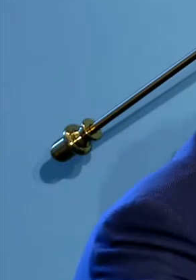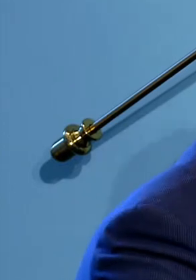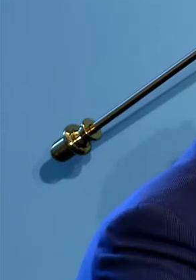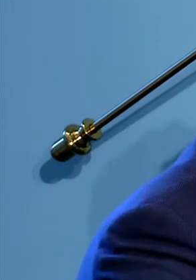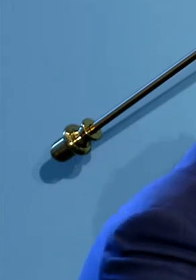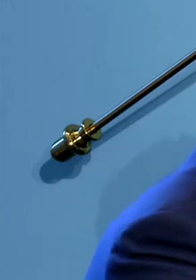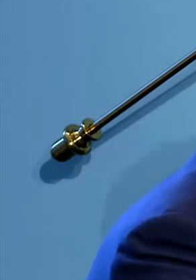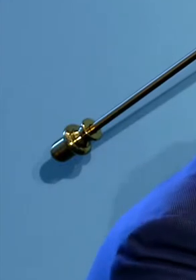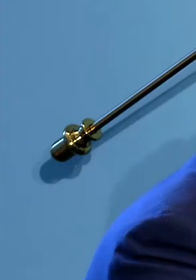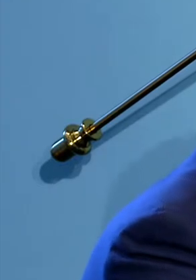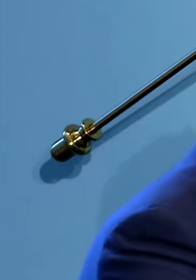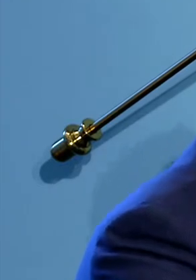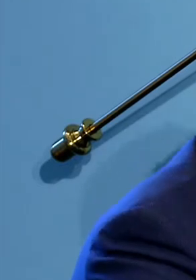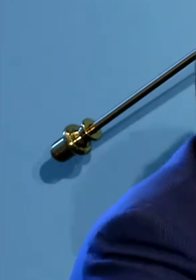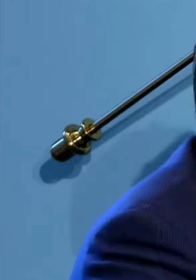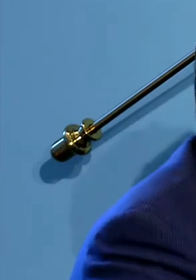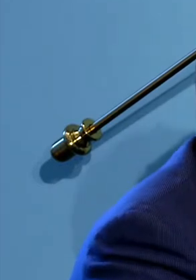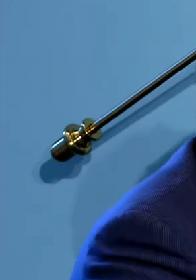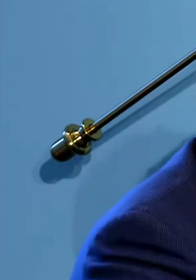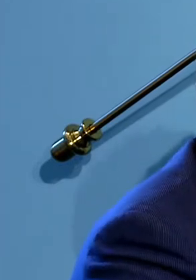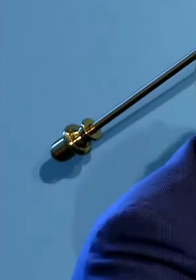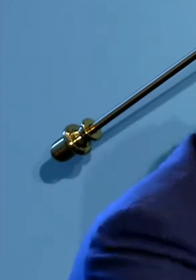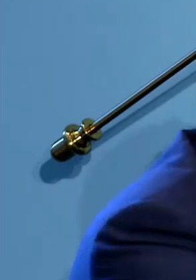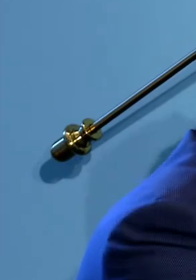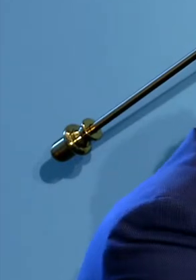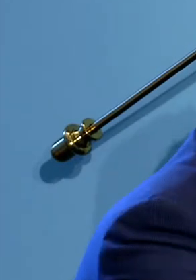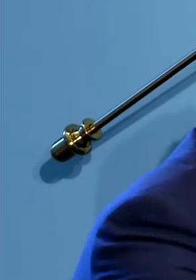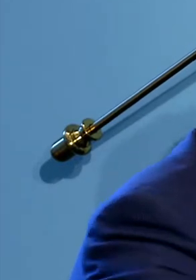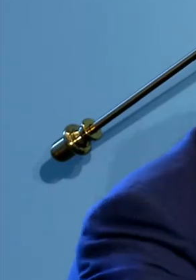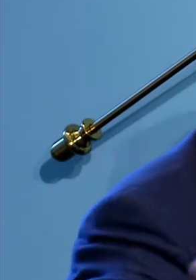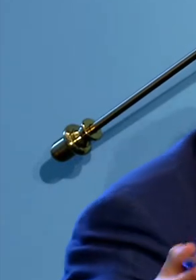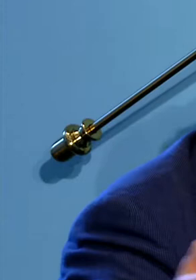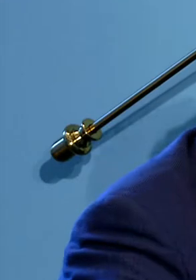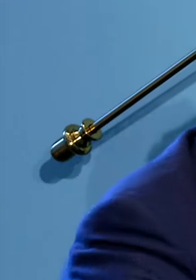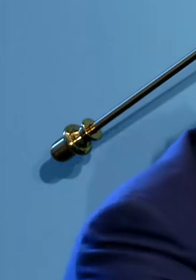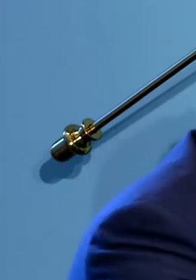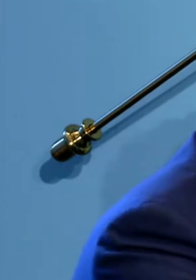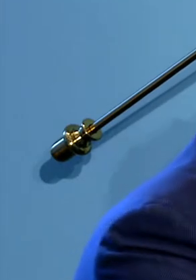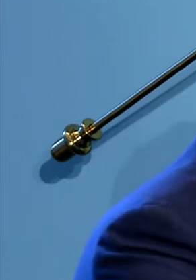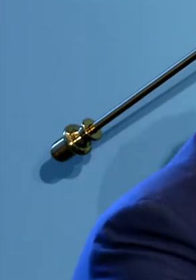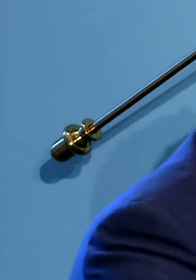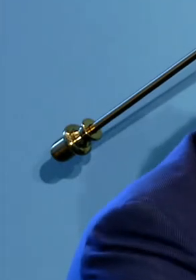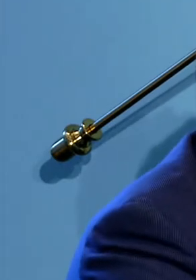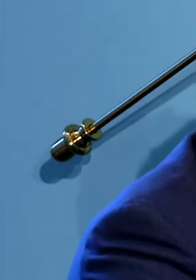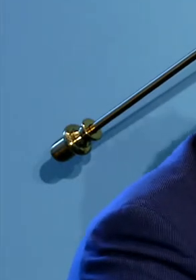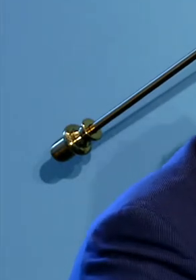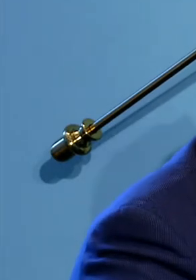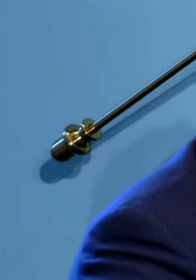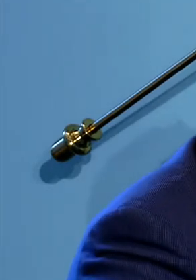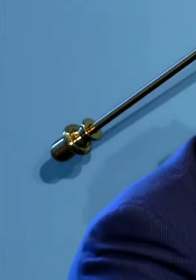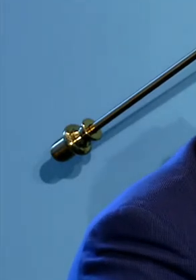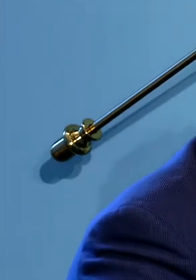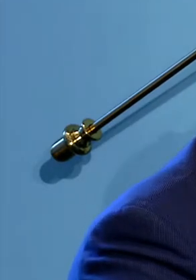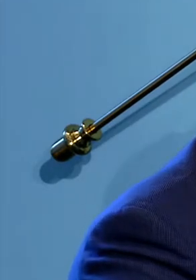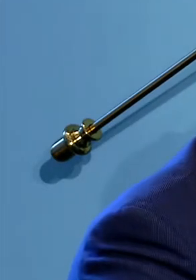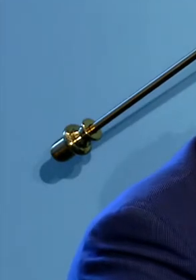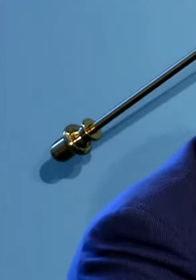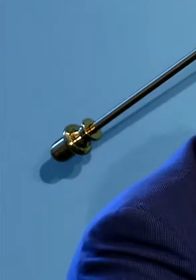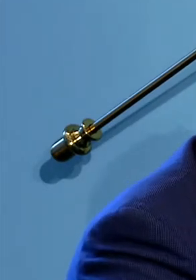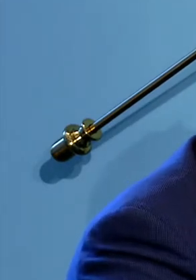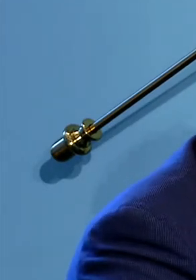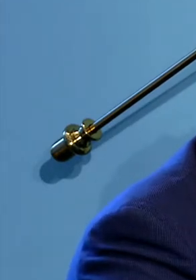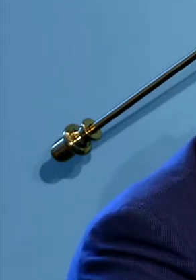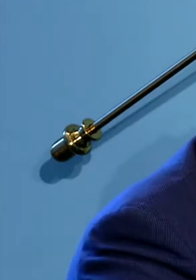renommé. Man har svårt att hävda sig. Så, och samtidigt så vet vi om att vi har Google och vi har ju de stora